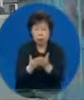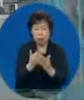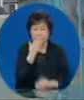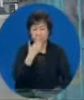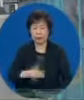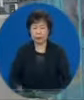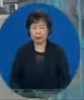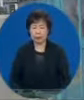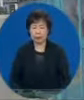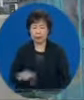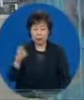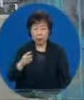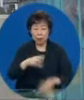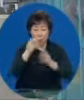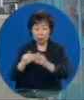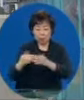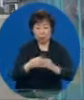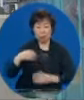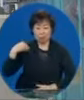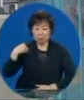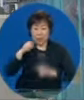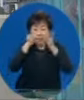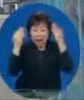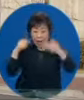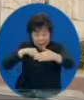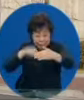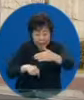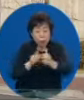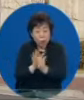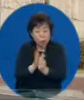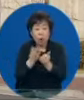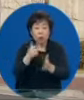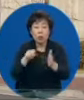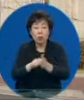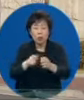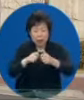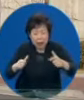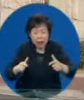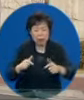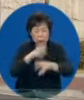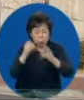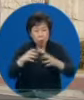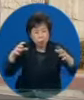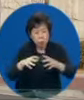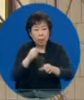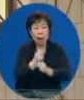계획입니다. 창업선도대학 육성사업은 대학 내 창업지원 과정에 특성화된 창업지원 모델을